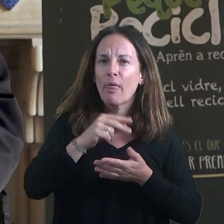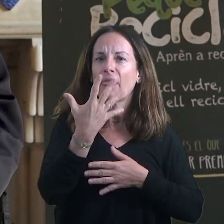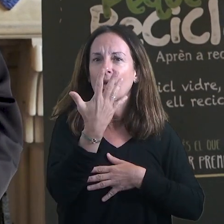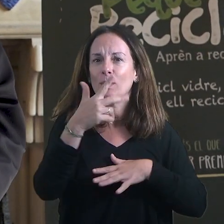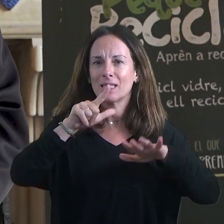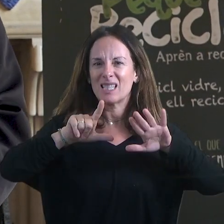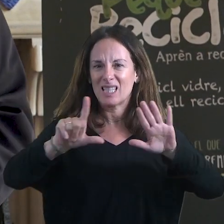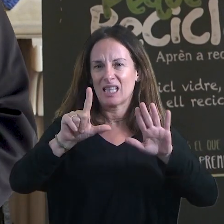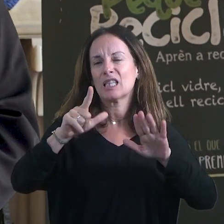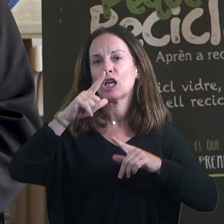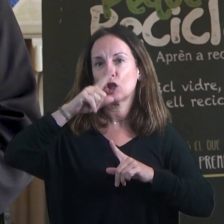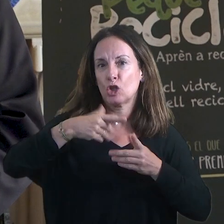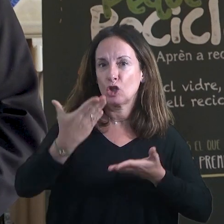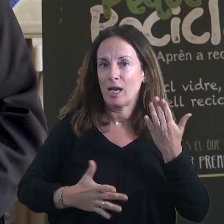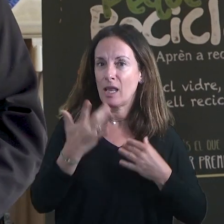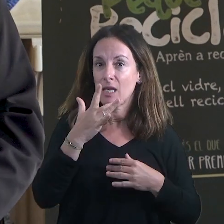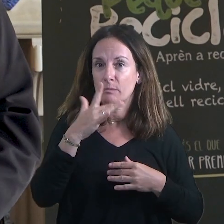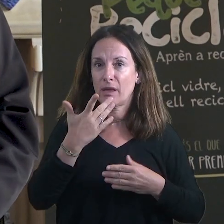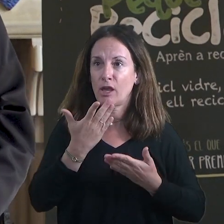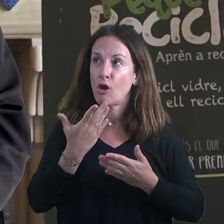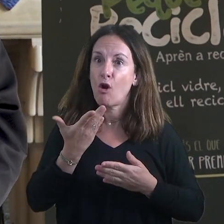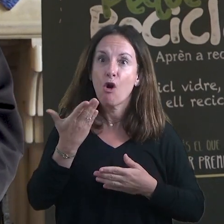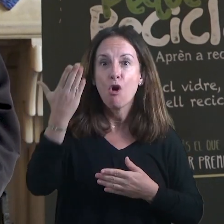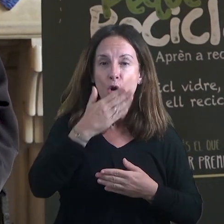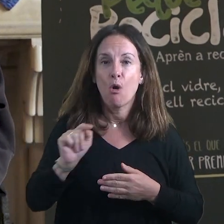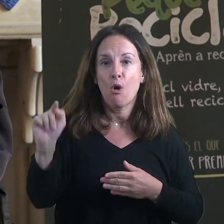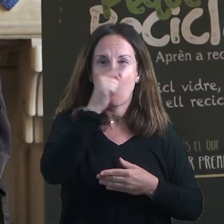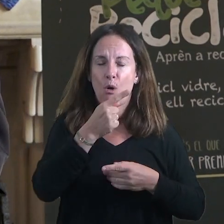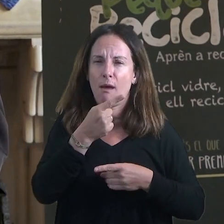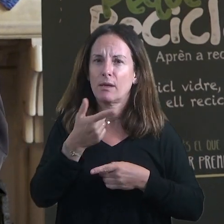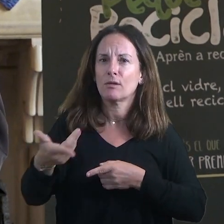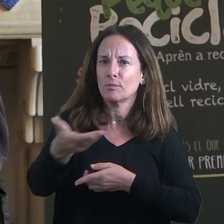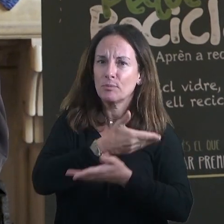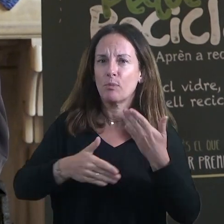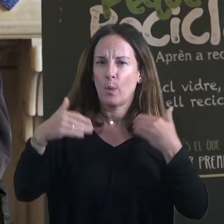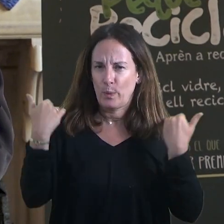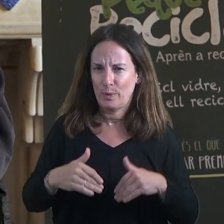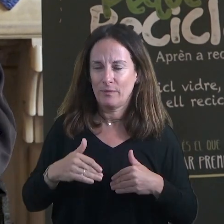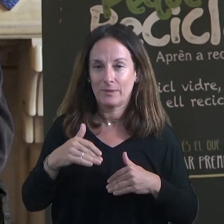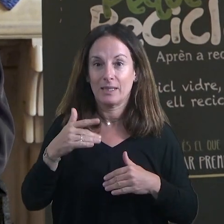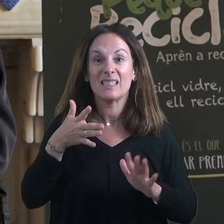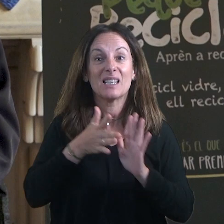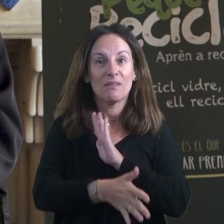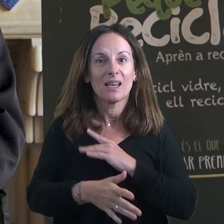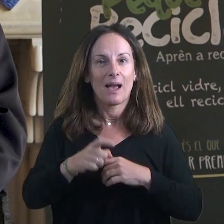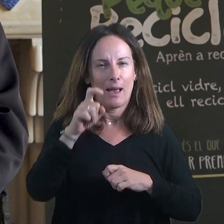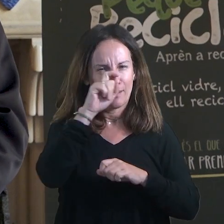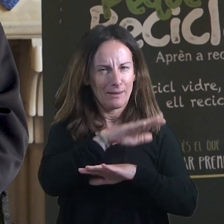una veritat. Això vol dir que els atlots sí que estan conscienciats en el reciclatge, que gràcies a aquestes